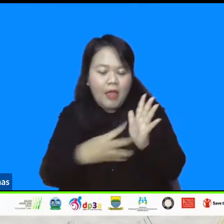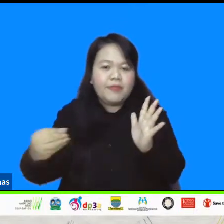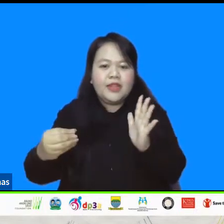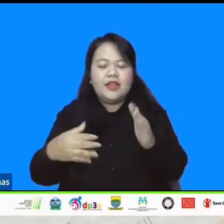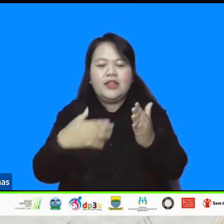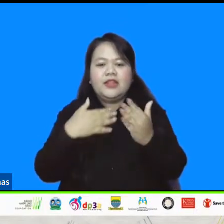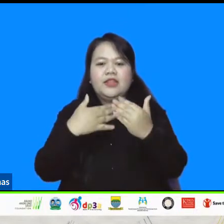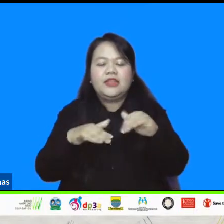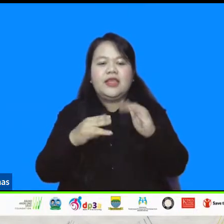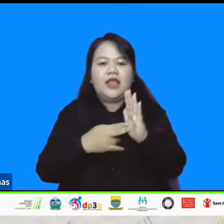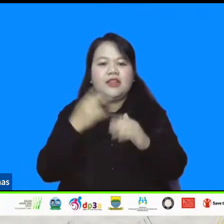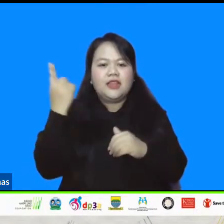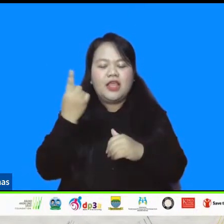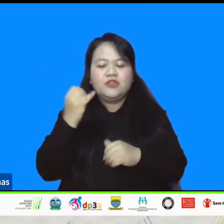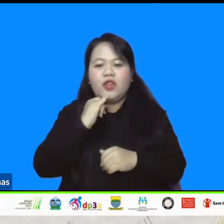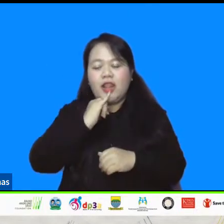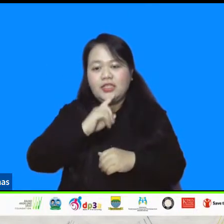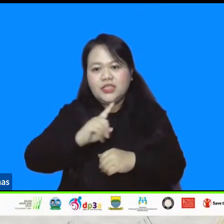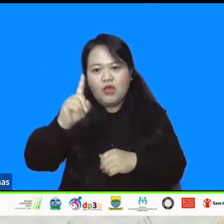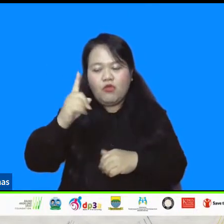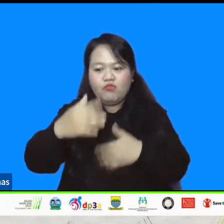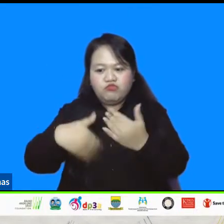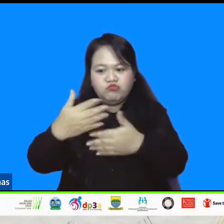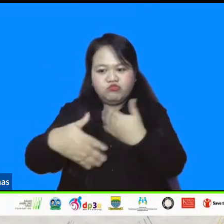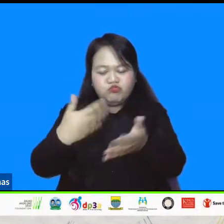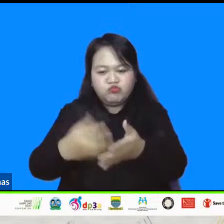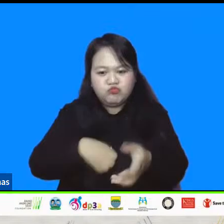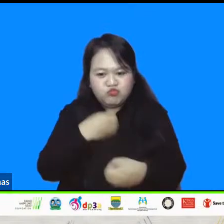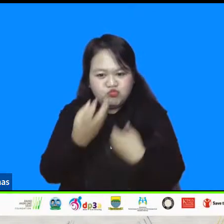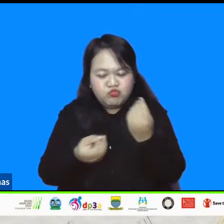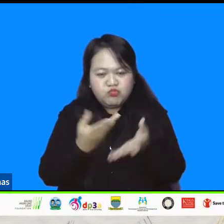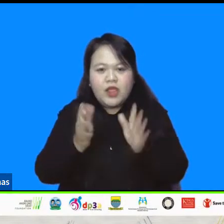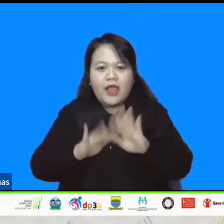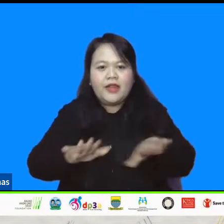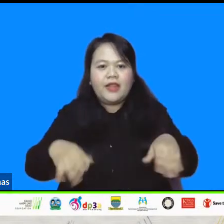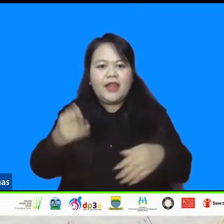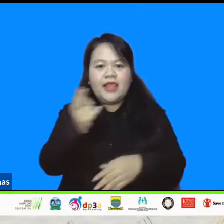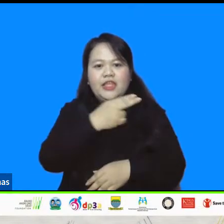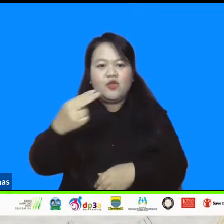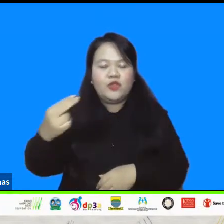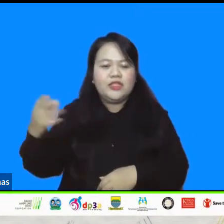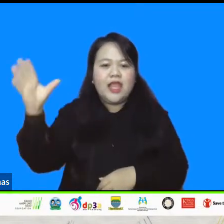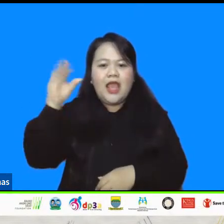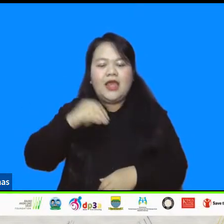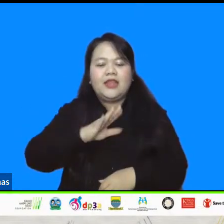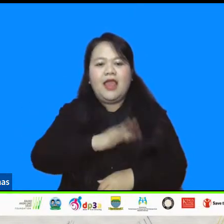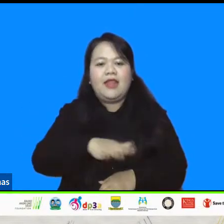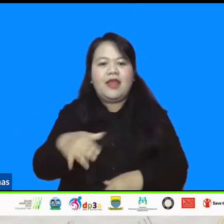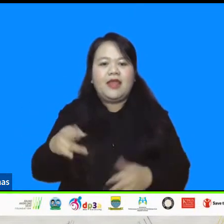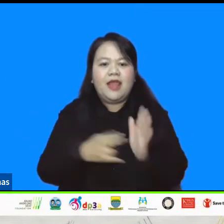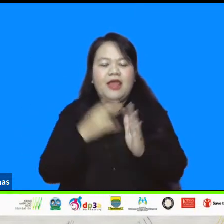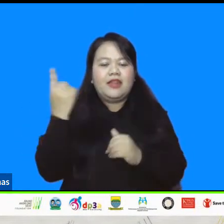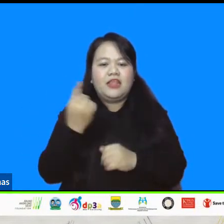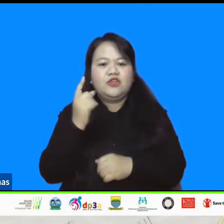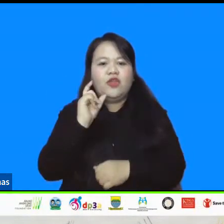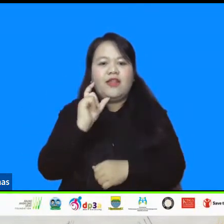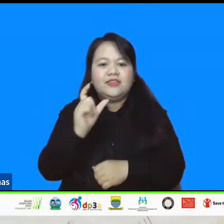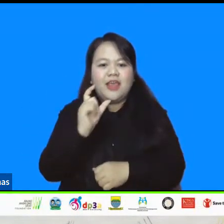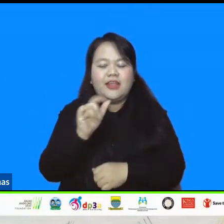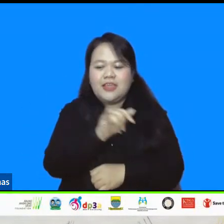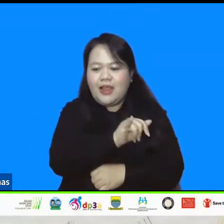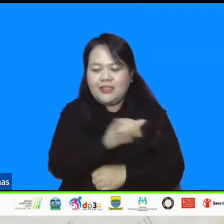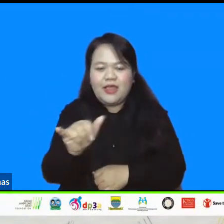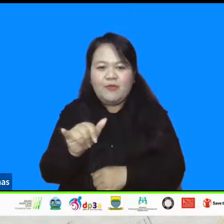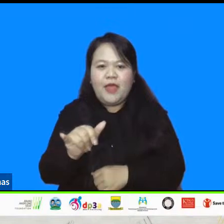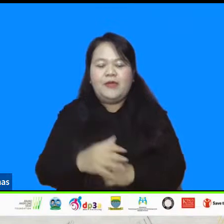ya mudah-mudahan nanti bisa terlaksana untuk penyampaian suara anak Indonesia di Hari Anak Nasional melalui metode yang sama, kurang